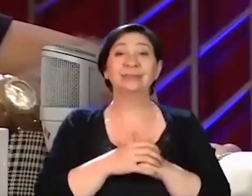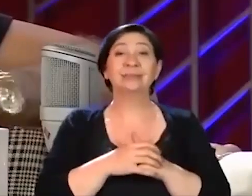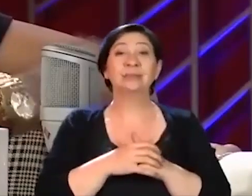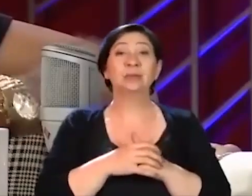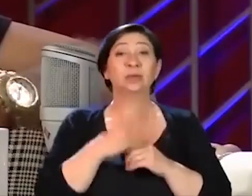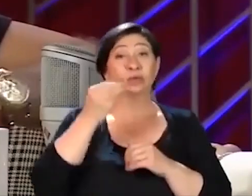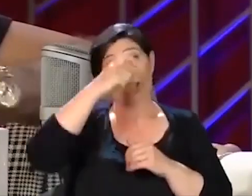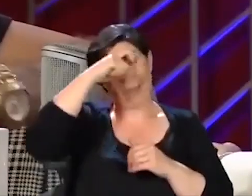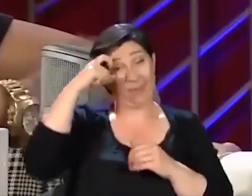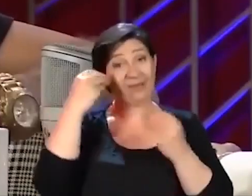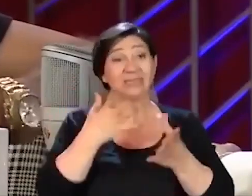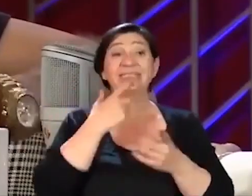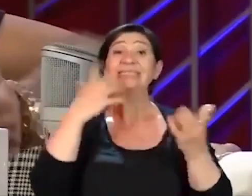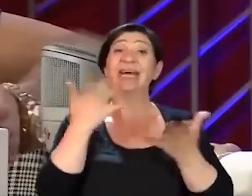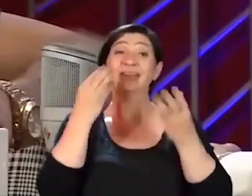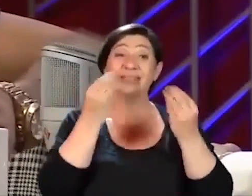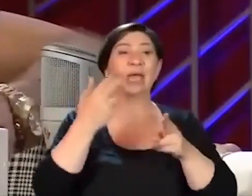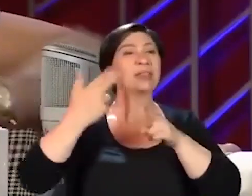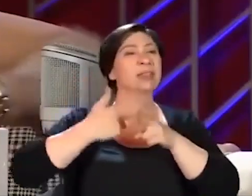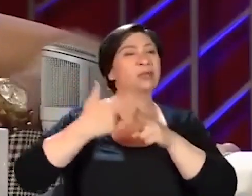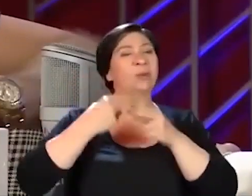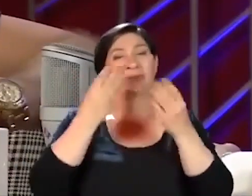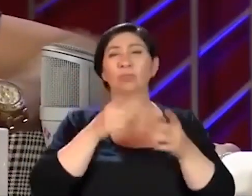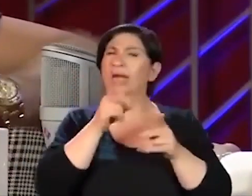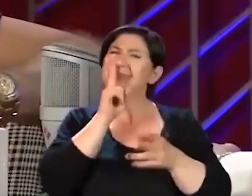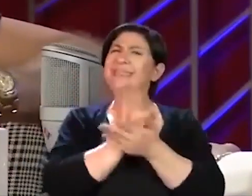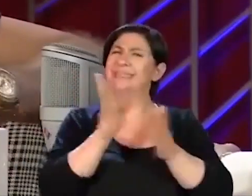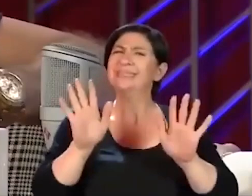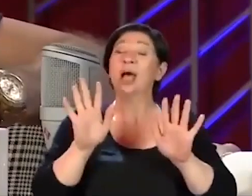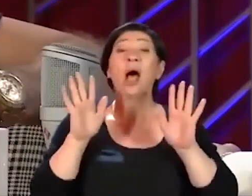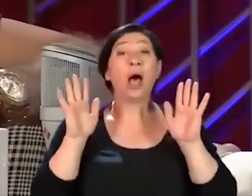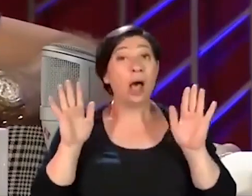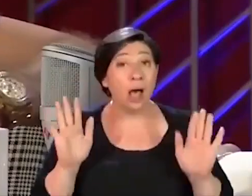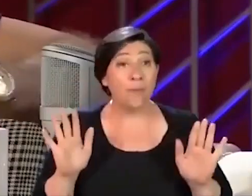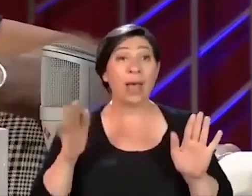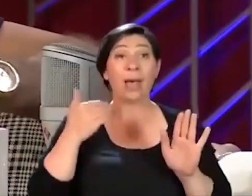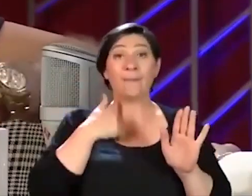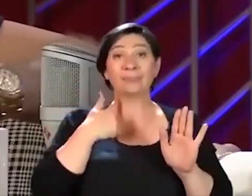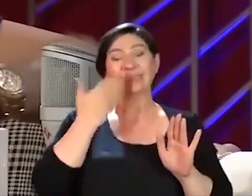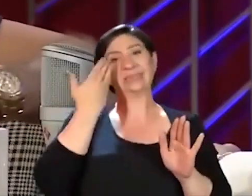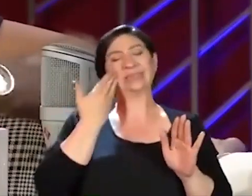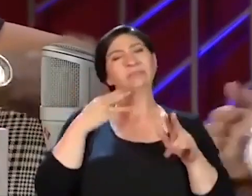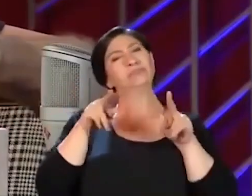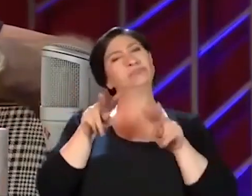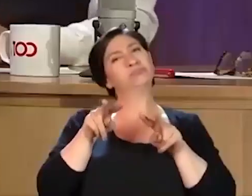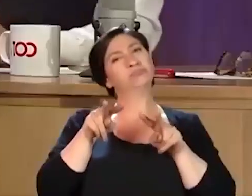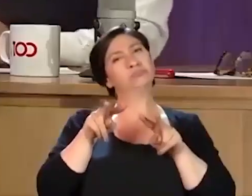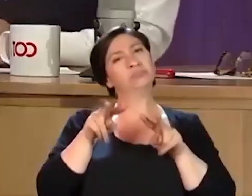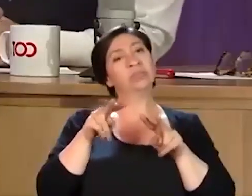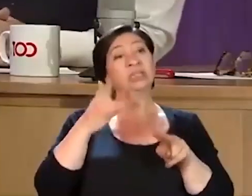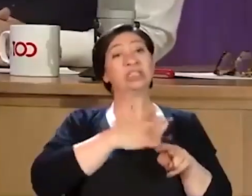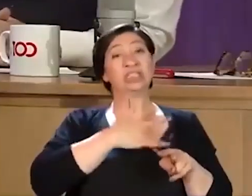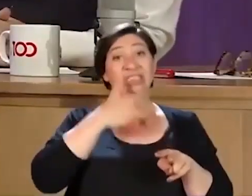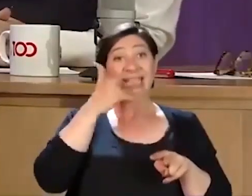Çok emek vermişsiniz yıllarınız Var mısınız tecrübe ve bunlar kesin bilgi ama biz izlediğimiz zaman ve bir